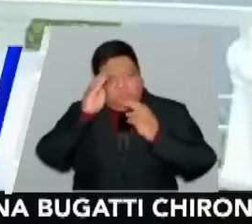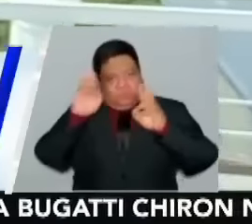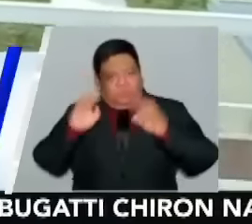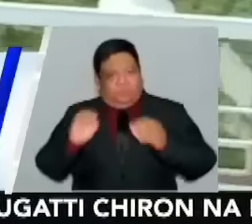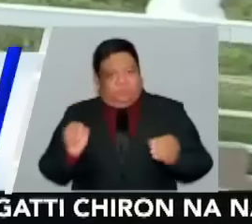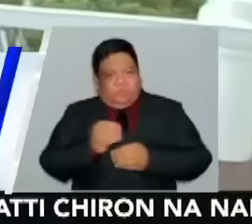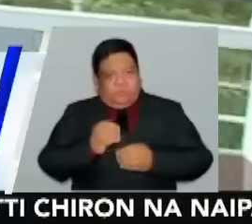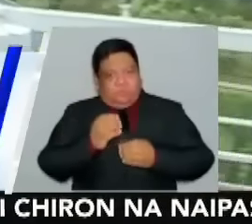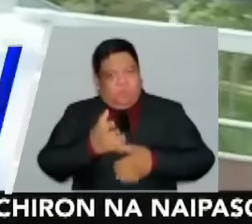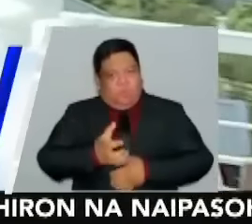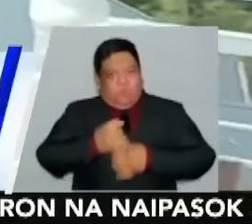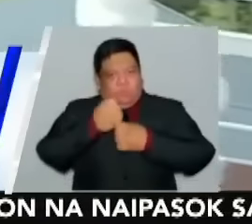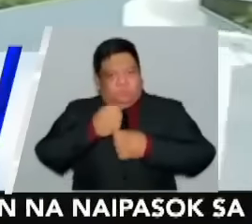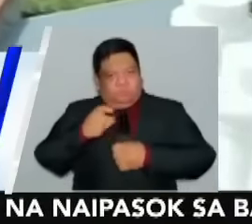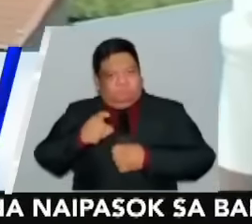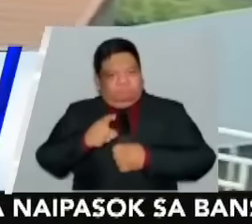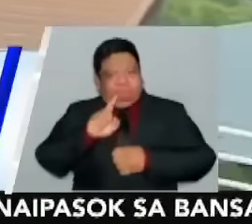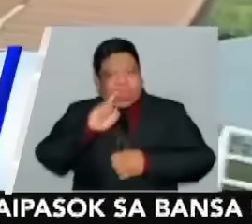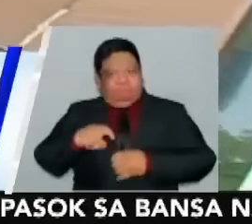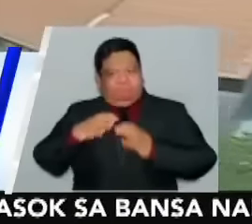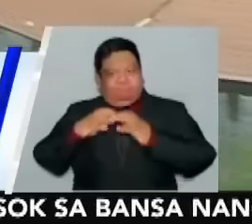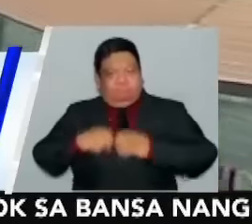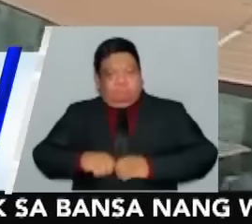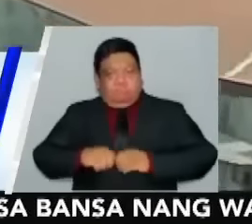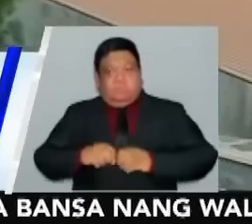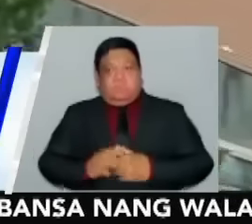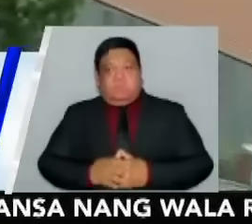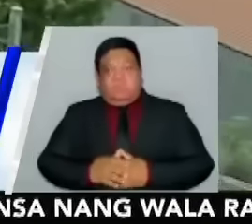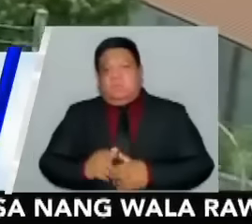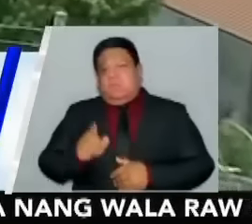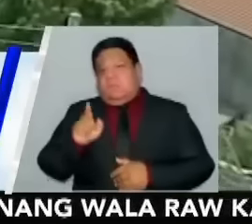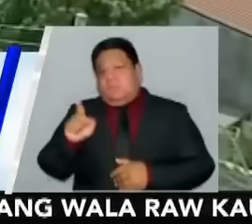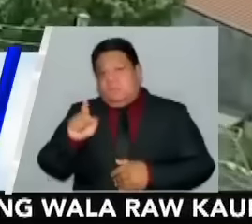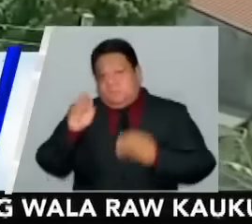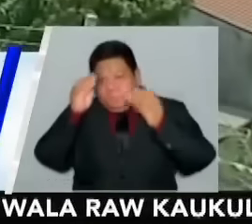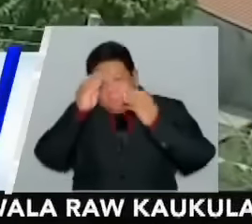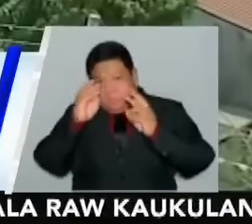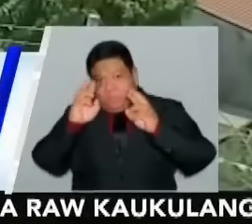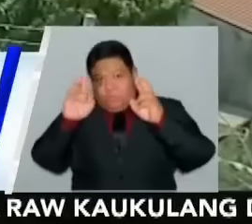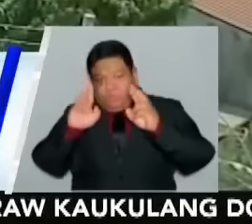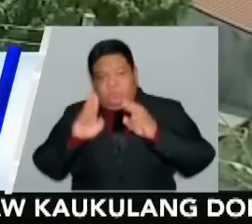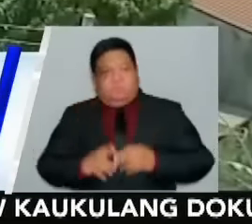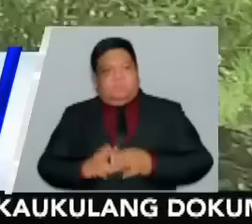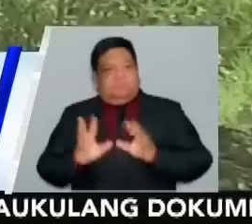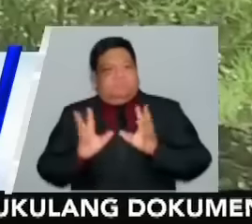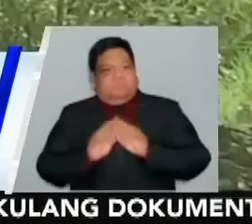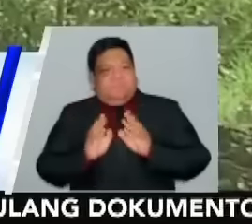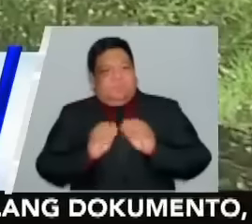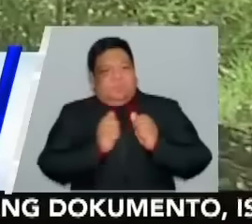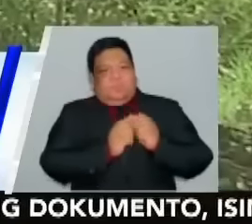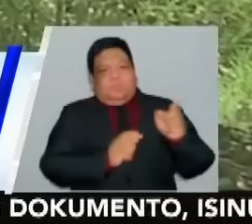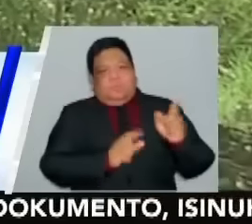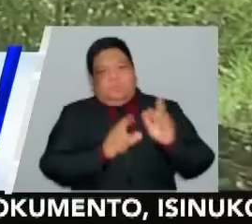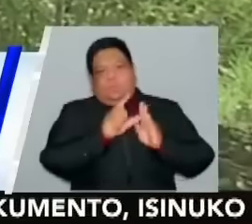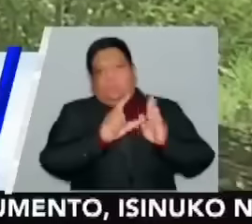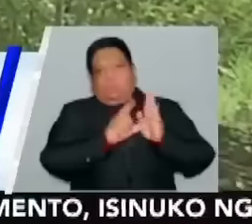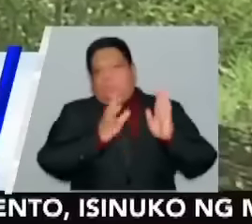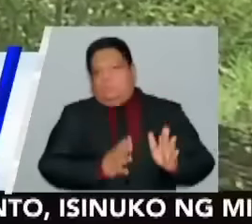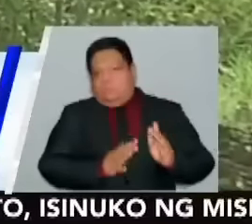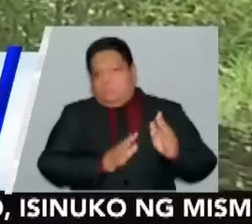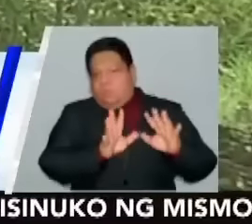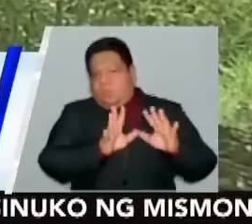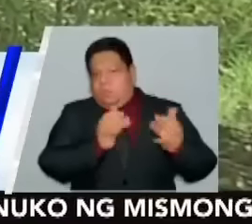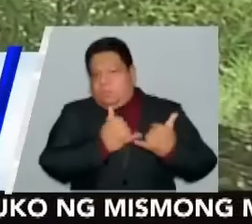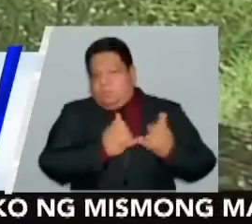noong November 29, 2023 ng alkalde at attorney Henner Endona na legal counsel ng Clark Hills, hiniling sa